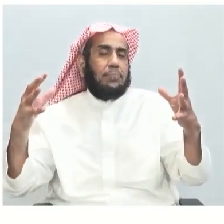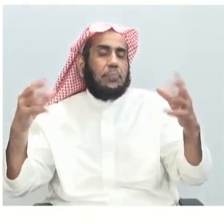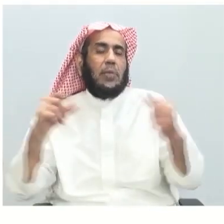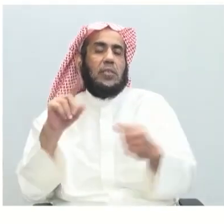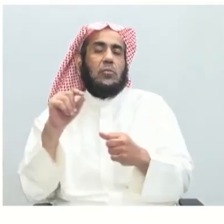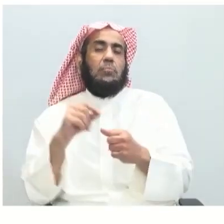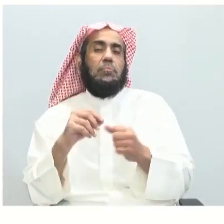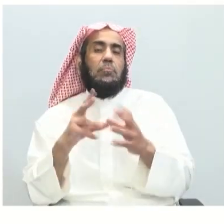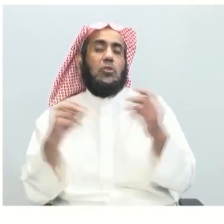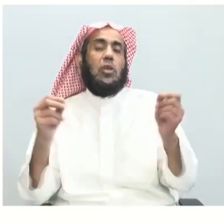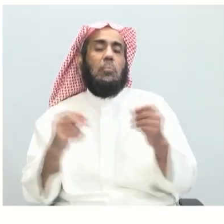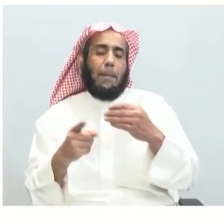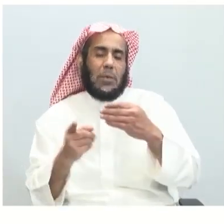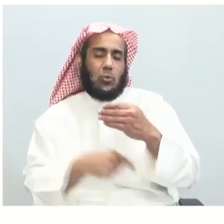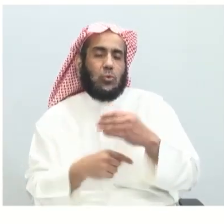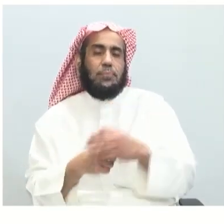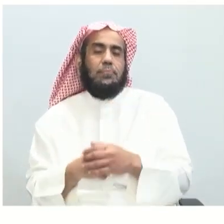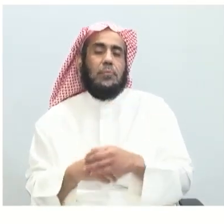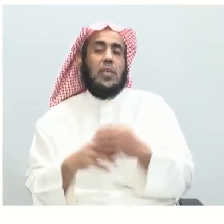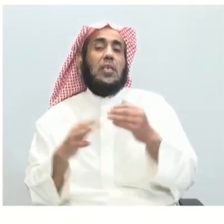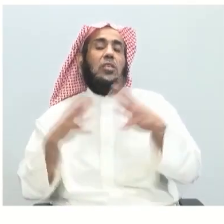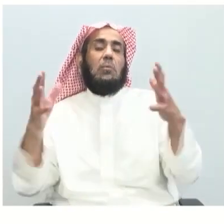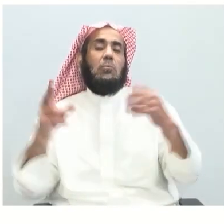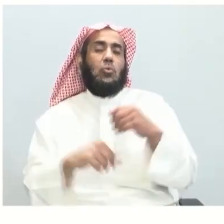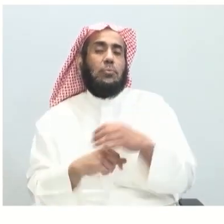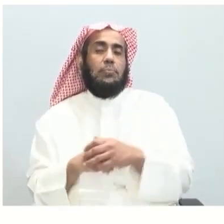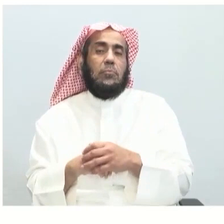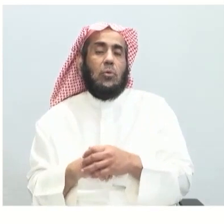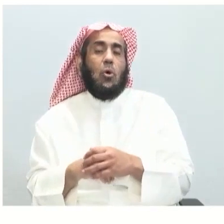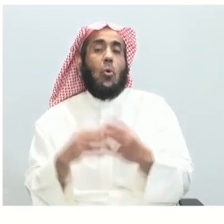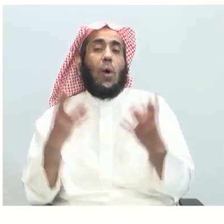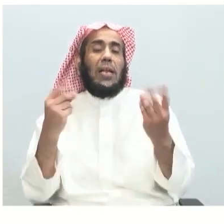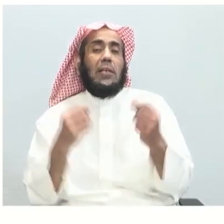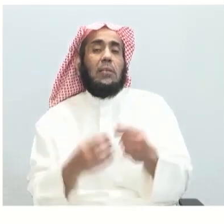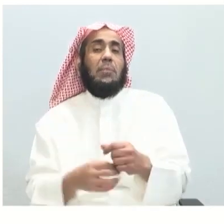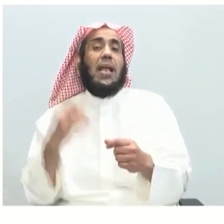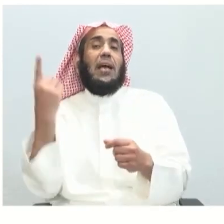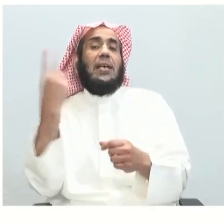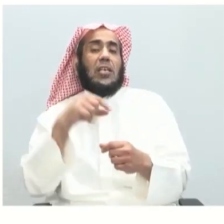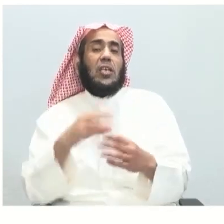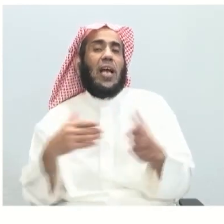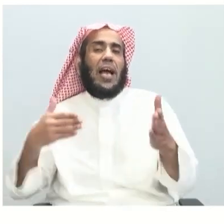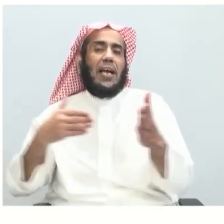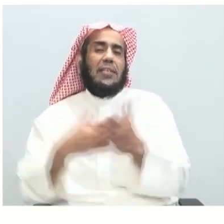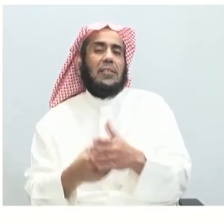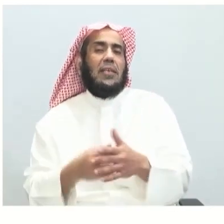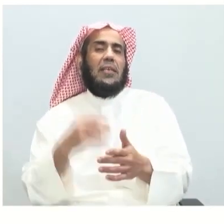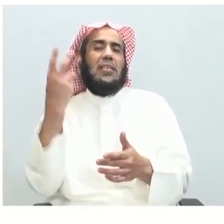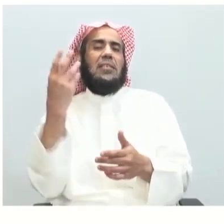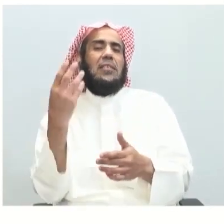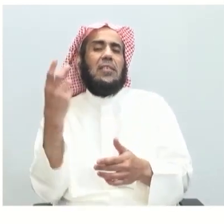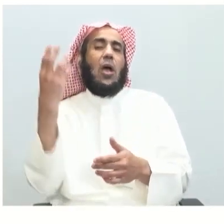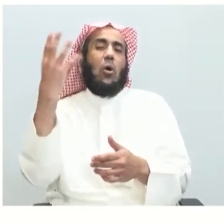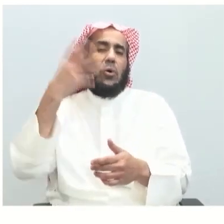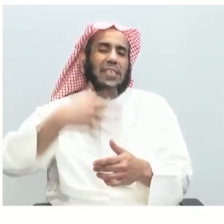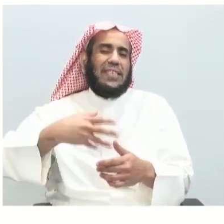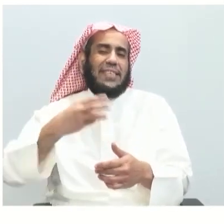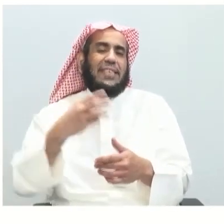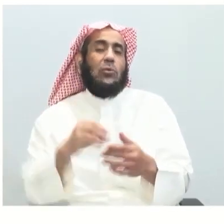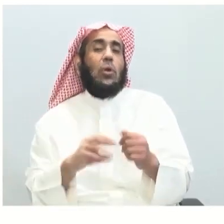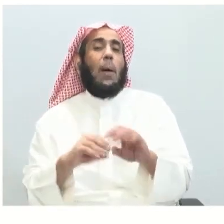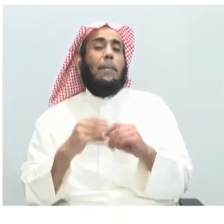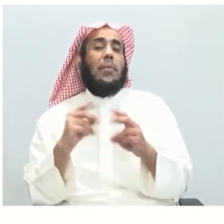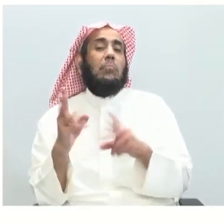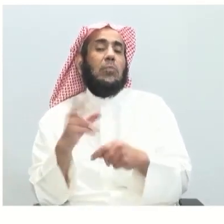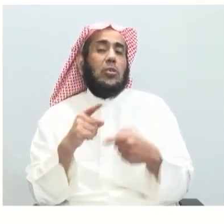احسنتم جمع مجرور تمييزها جمع مجرور والاعداد من 11 الى تسعه وتسعين هنا تمييزها